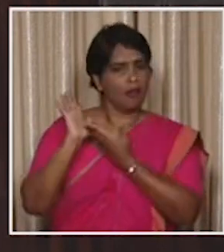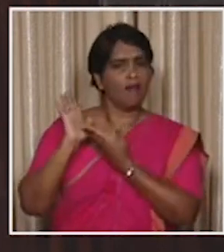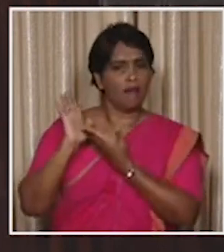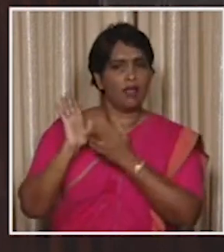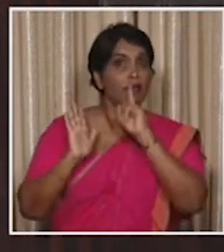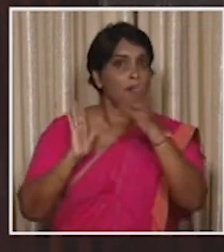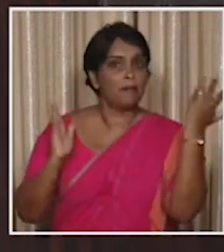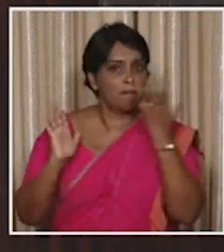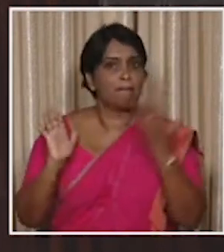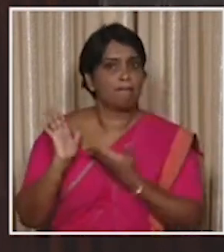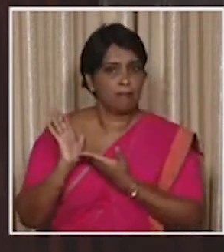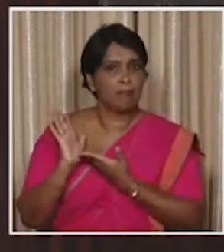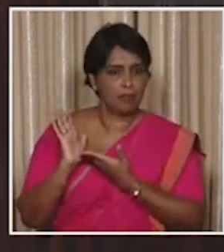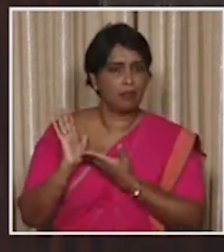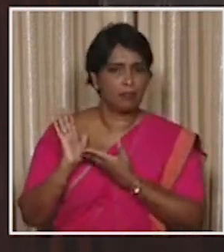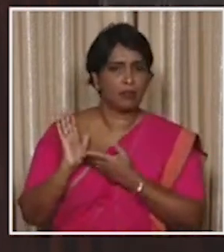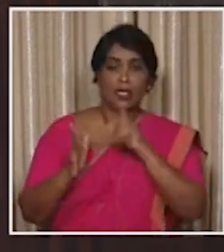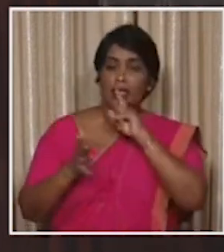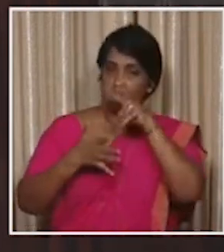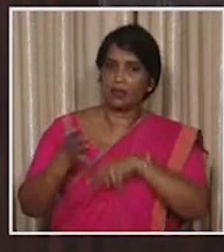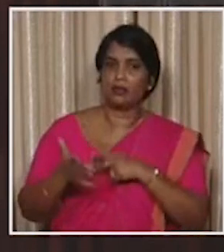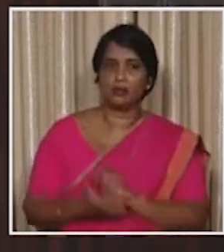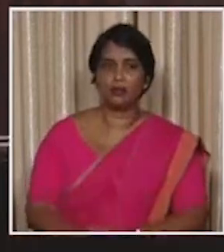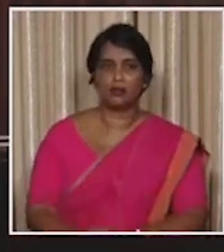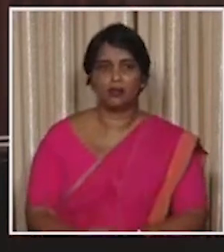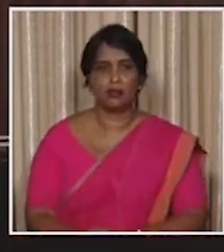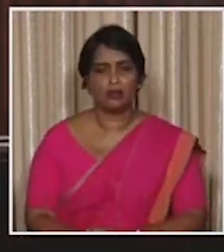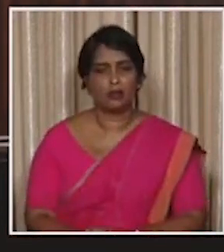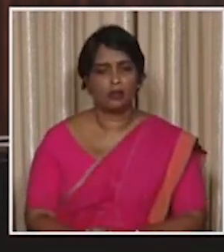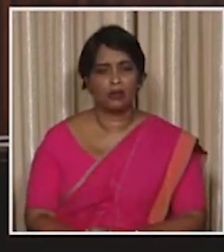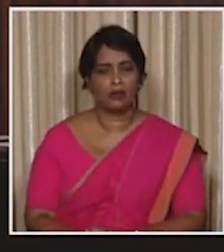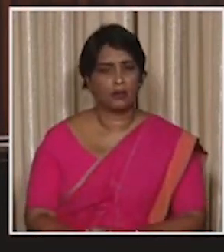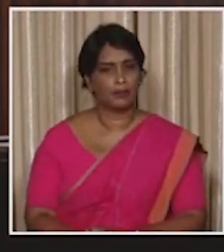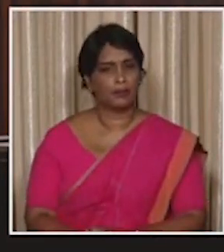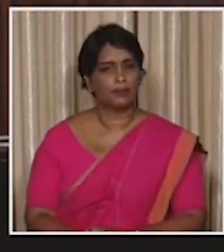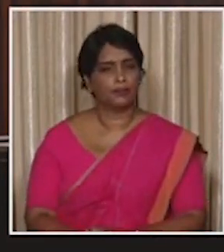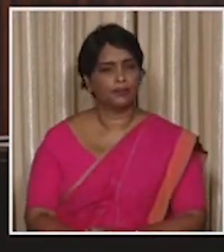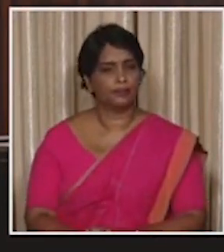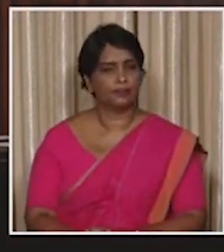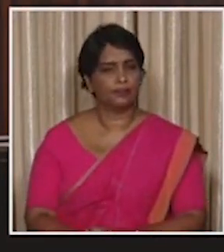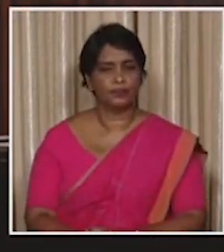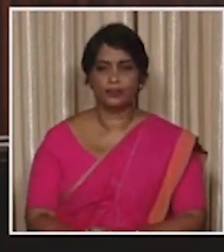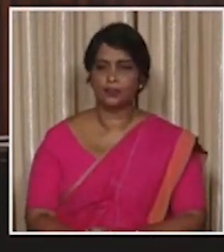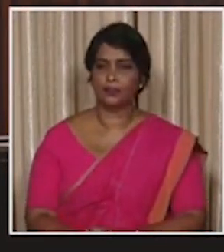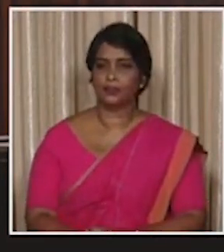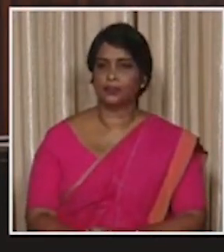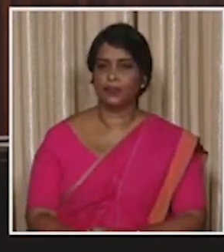ehema ba kiyala ekai kiyanne meka kiyawanna karunagala kathanayakathumuni anith ekak ethuma kiyaparath kar kathanayakathumuni